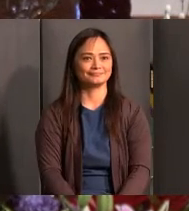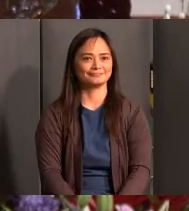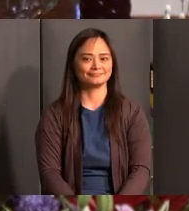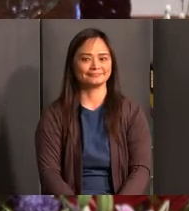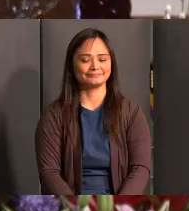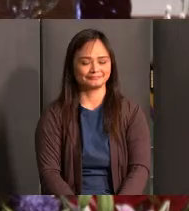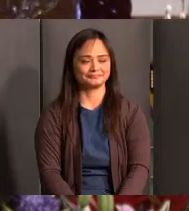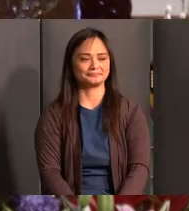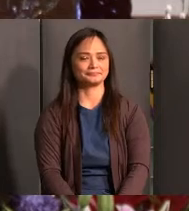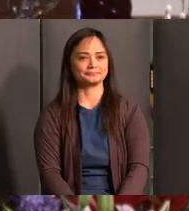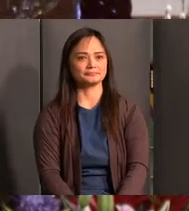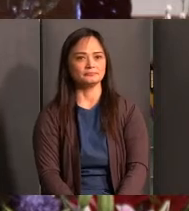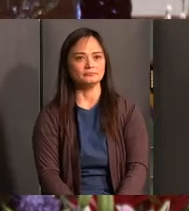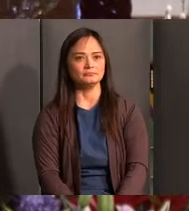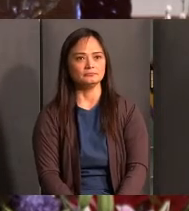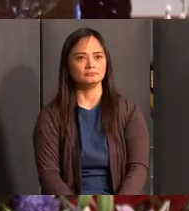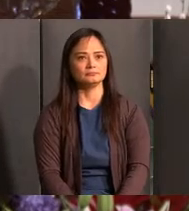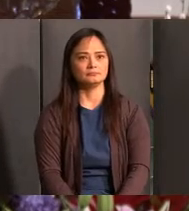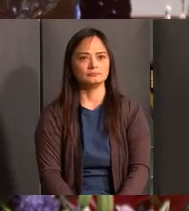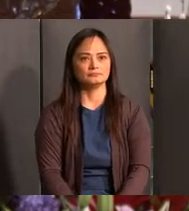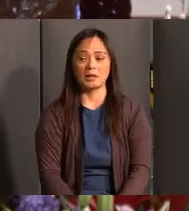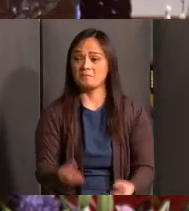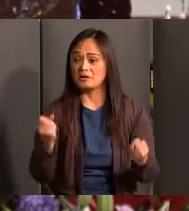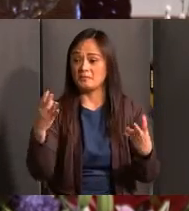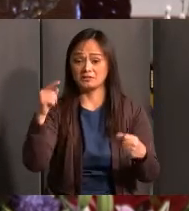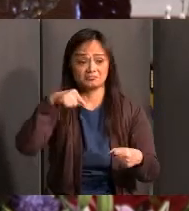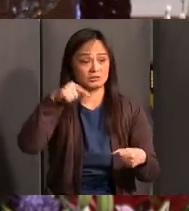Good. Marami dito mga academicians.